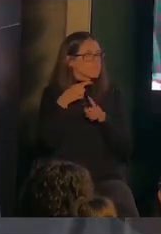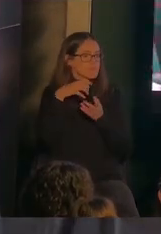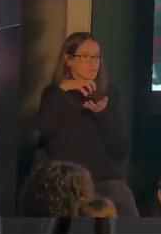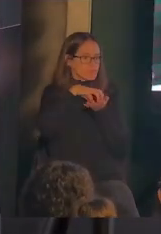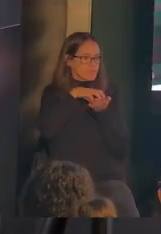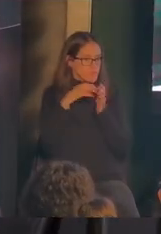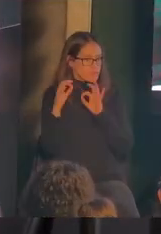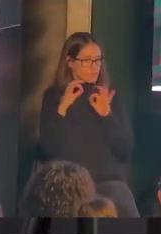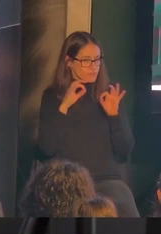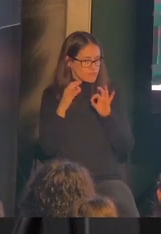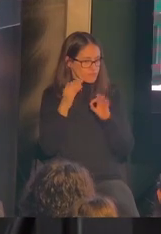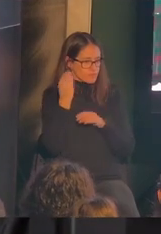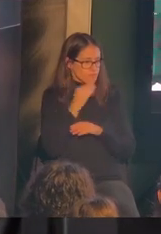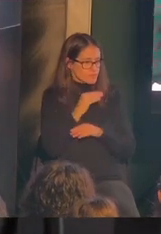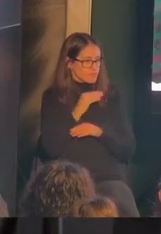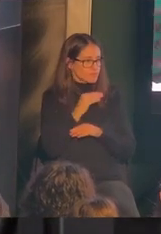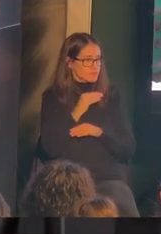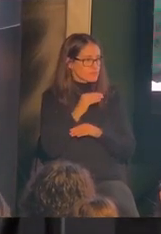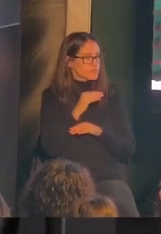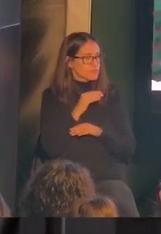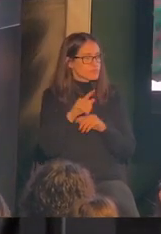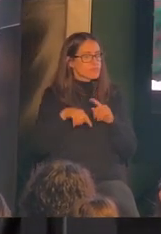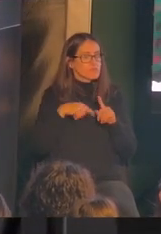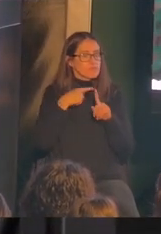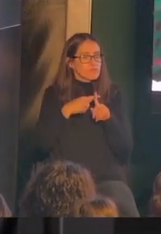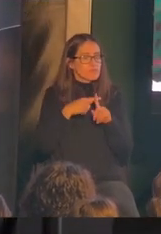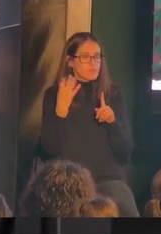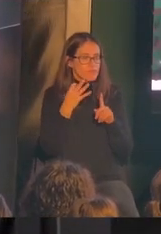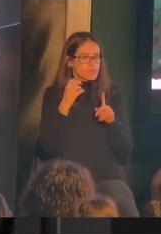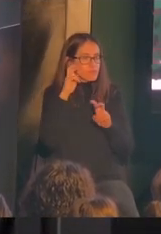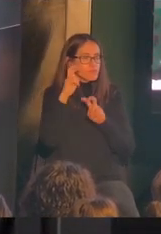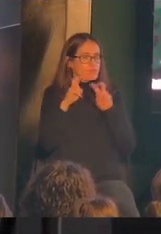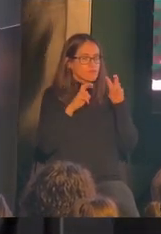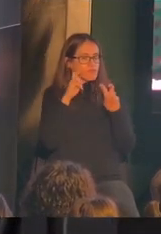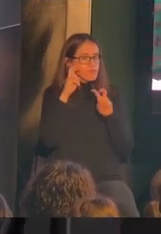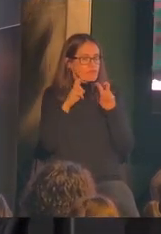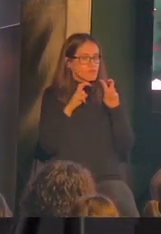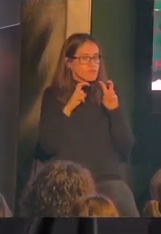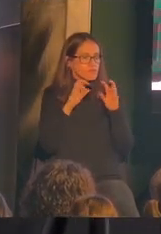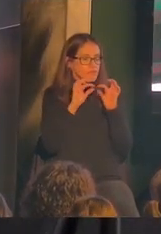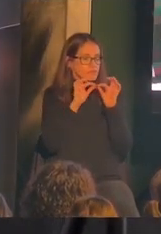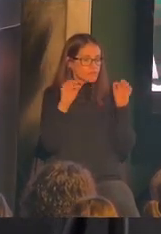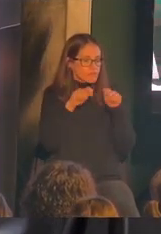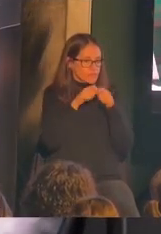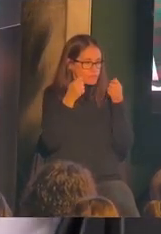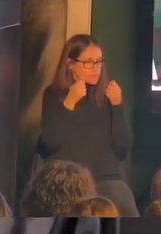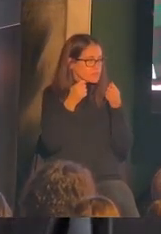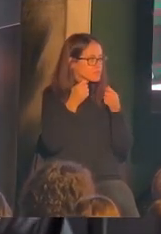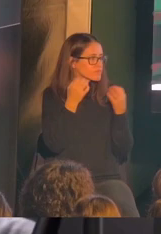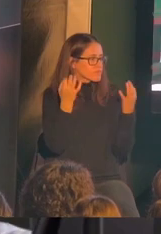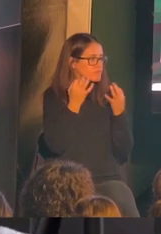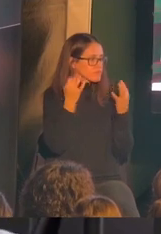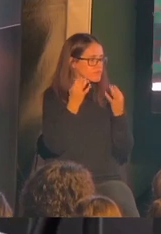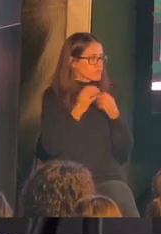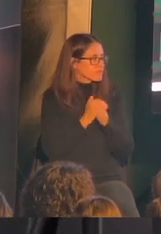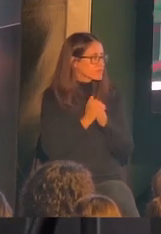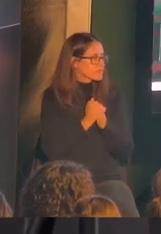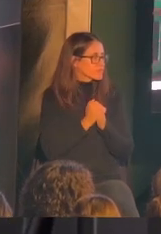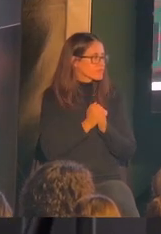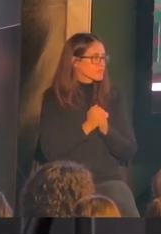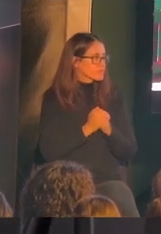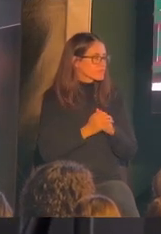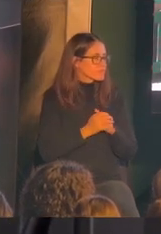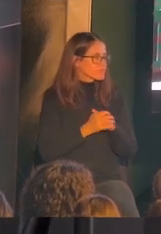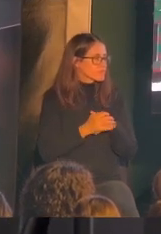gelificant. I ara anirem a per la part del cruixent. Vale? Per la part del cruixent, el que necessitem aquí